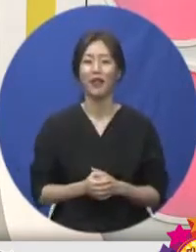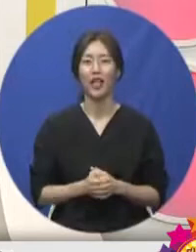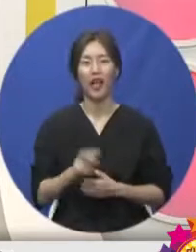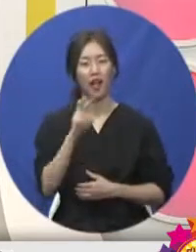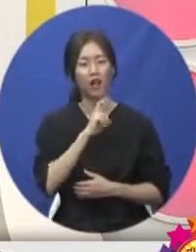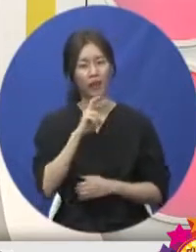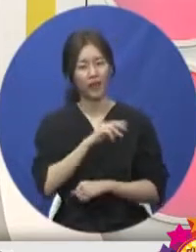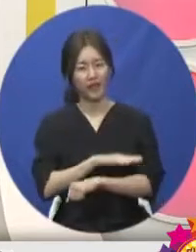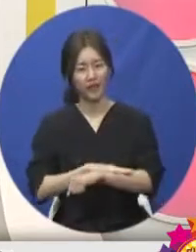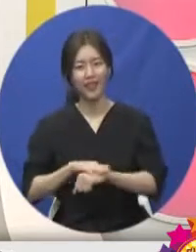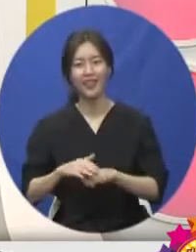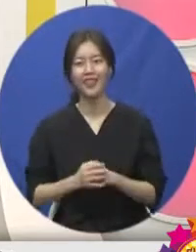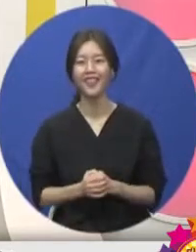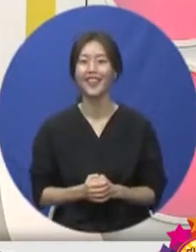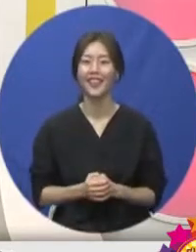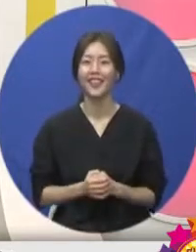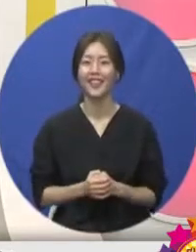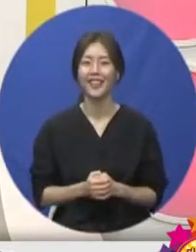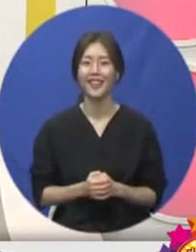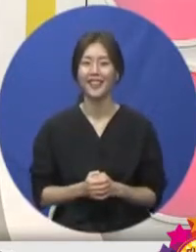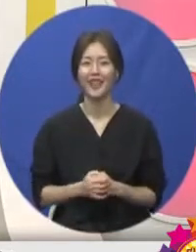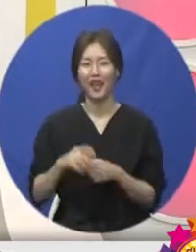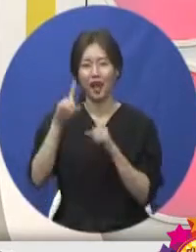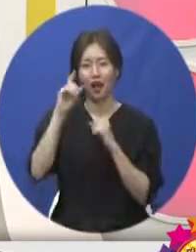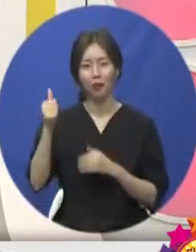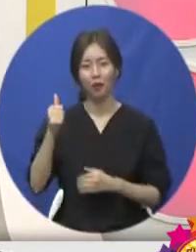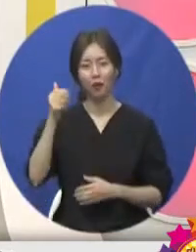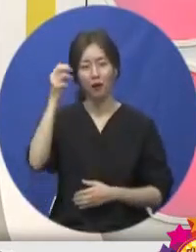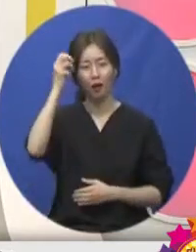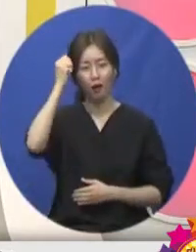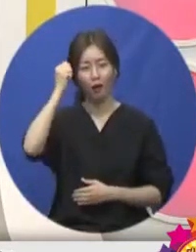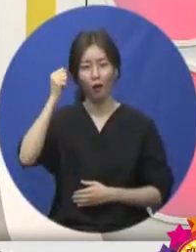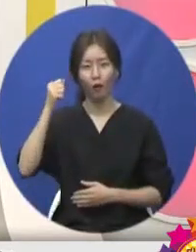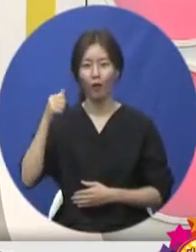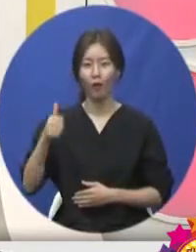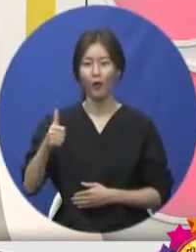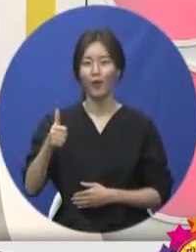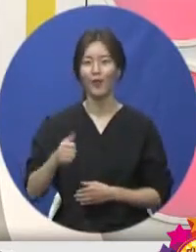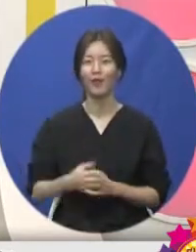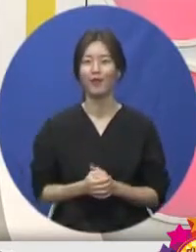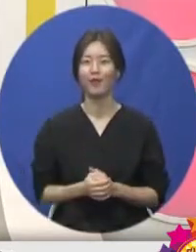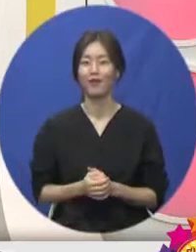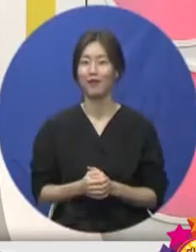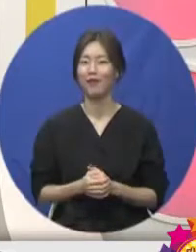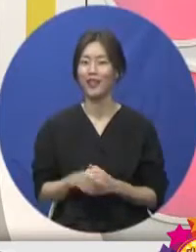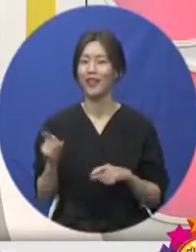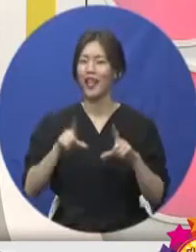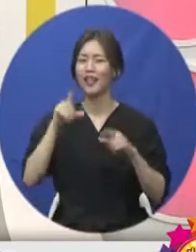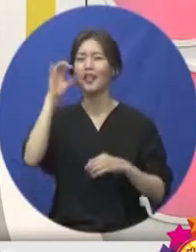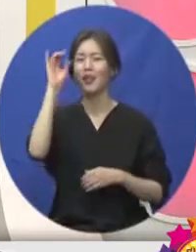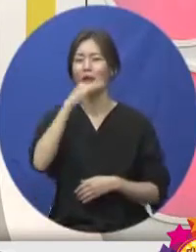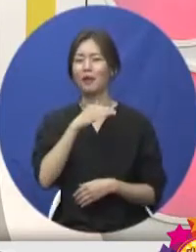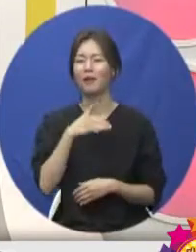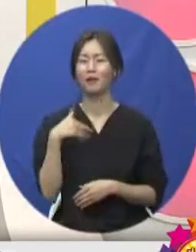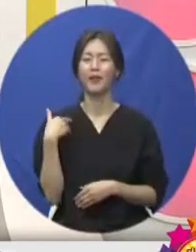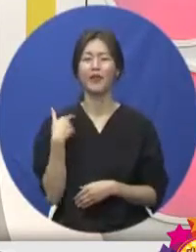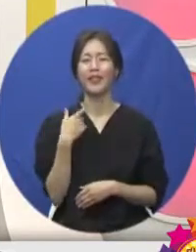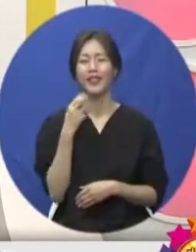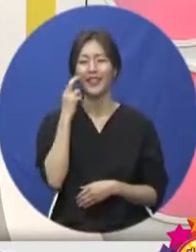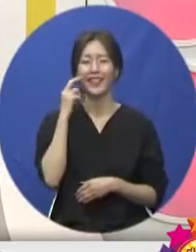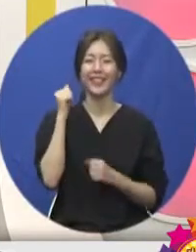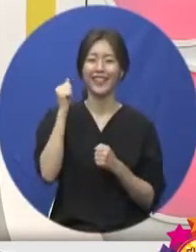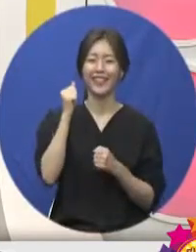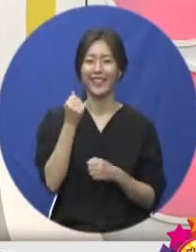노래 잘하신 거. 아유, 감사합니다. 하여튼 잊어버리시도 않으세요. 이런 날은 좀 모른 척 해주셔도 되는데. 아,